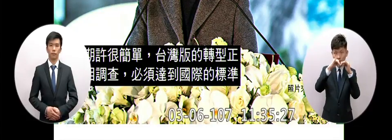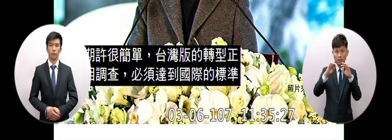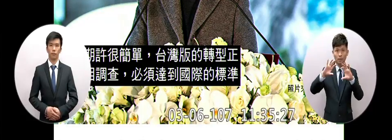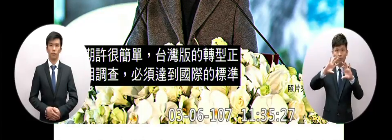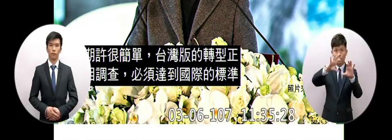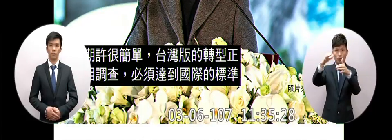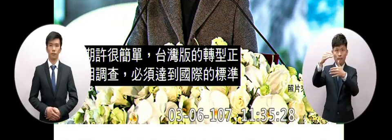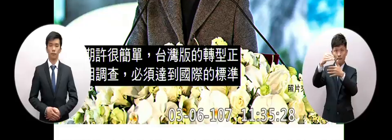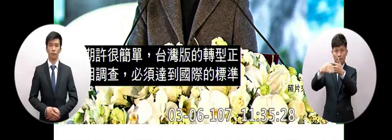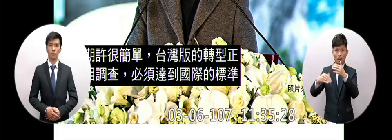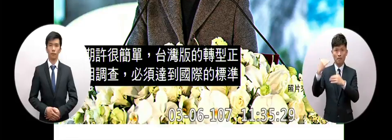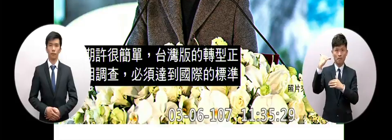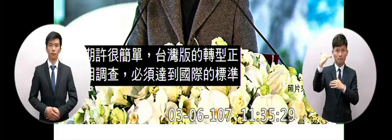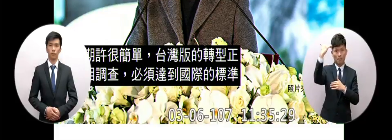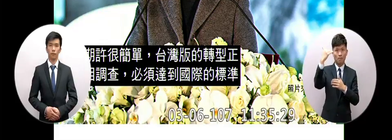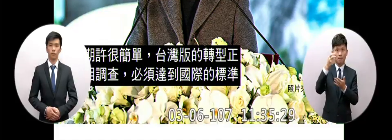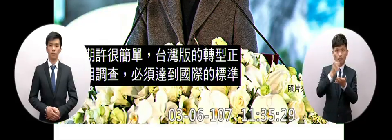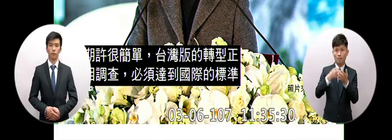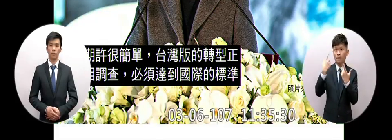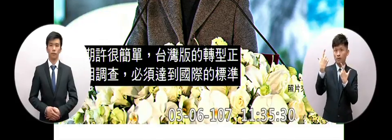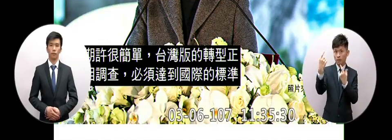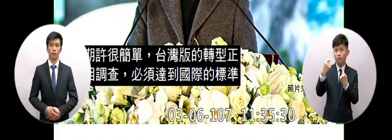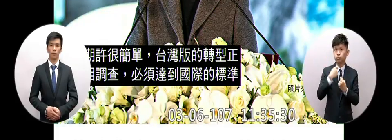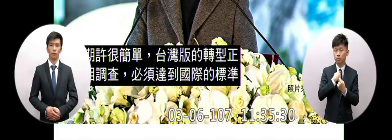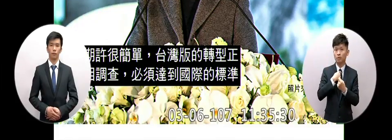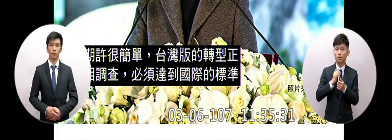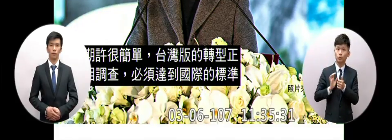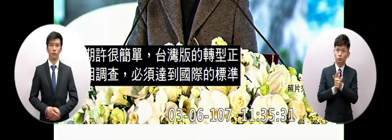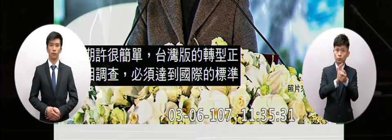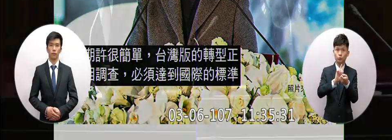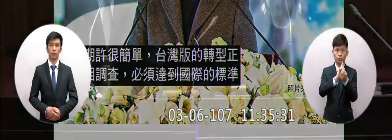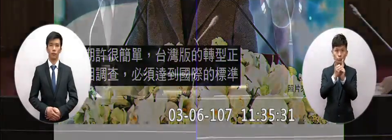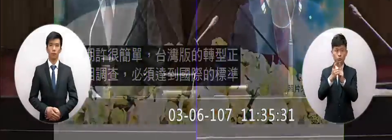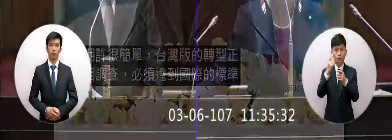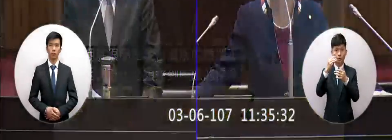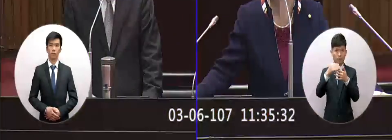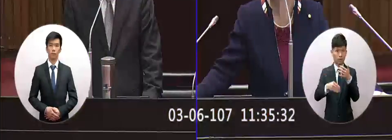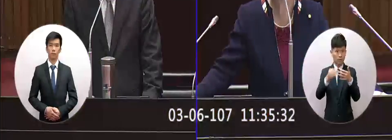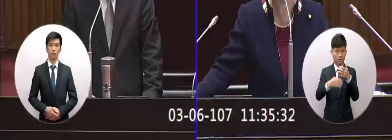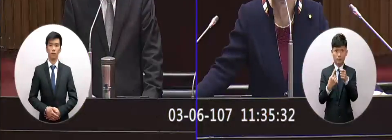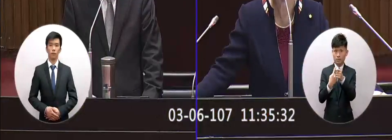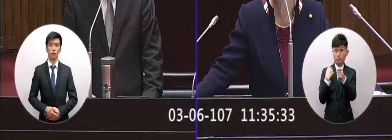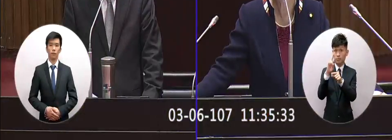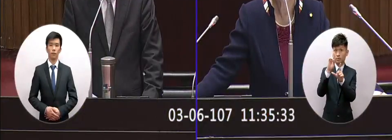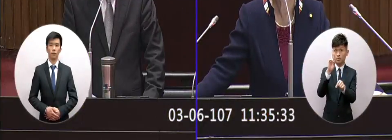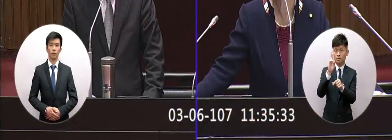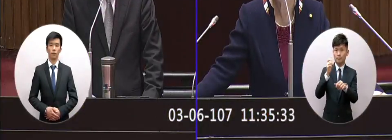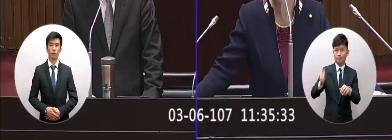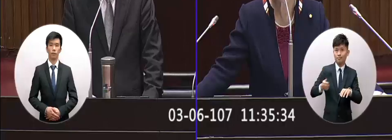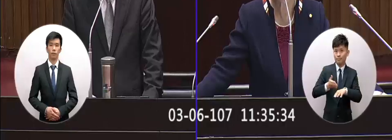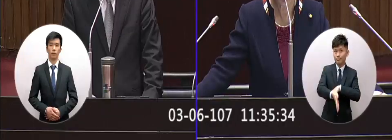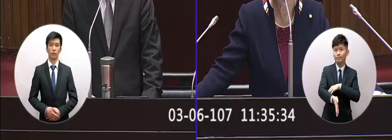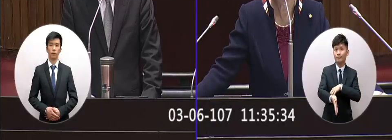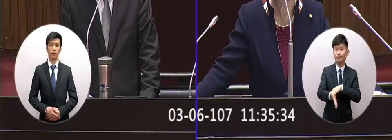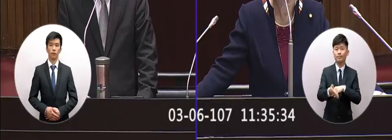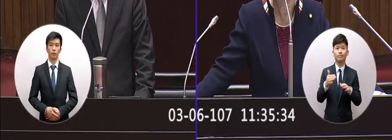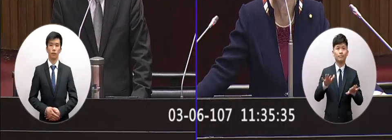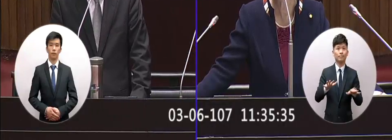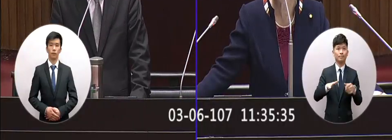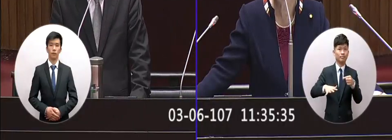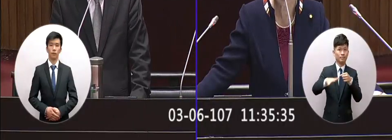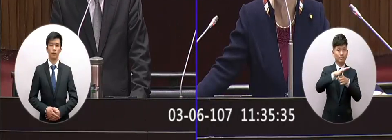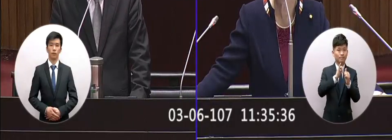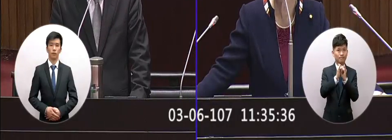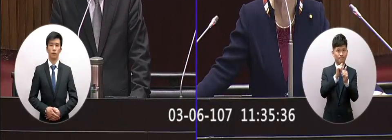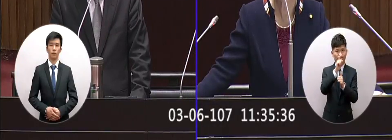准。所以呢，我想转型正义促进转型正义条例，我们在去年12月通过了。那现在全民呢，